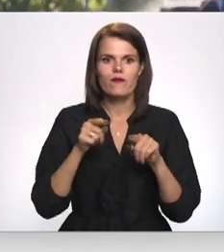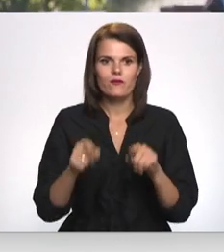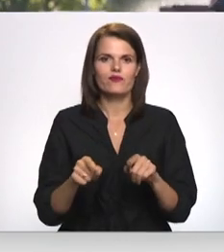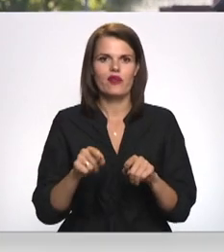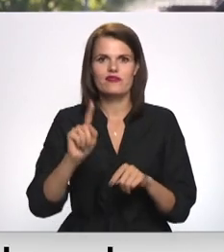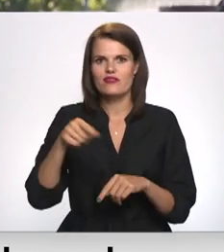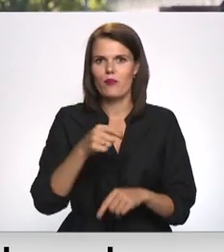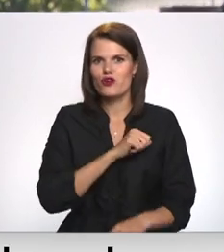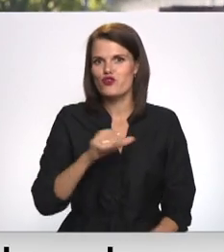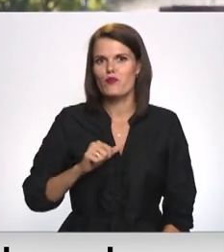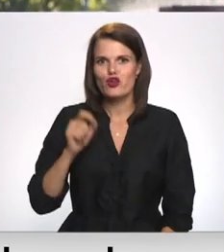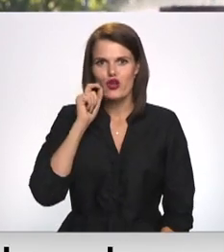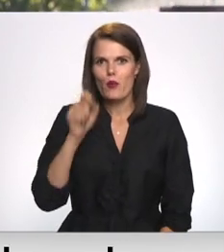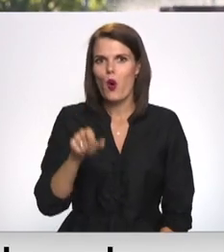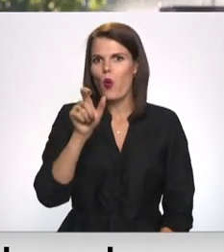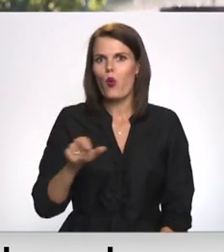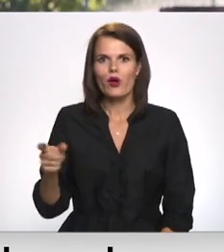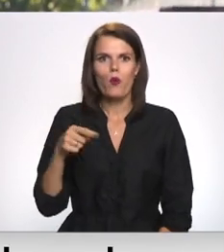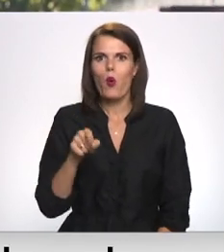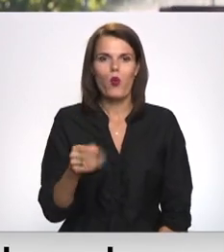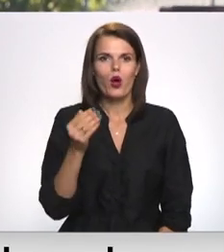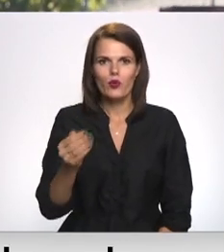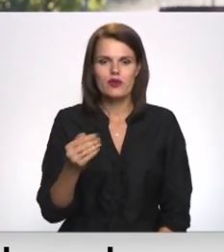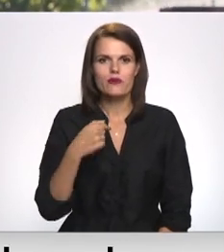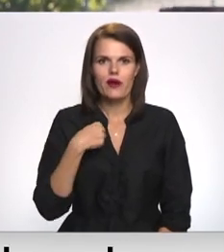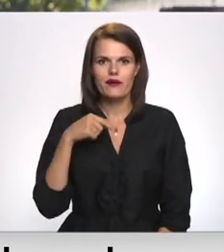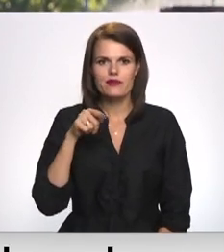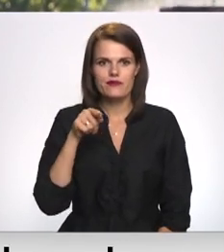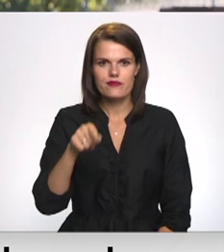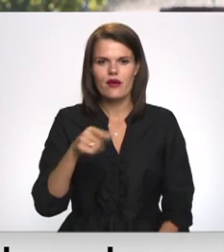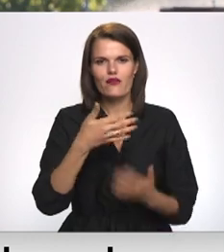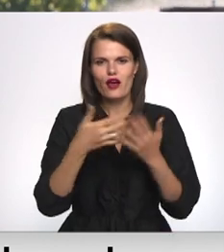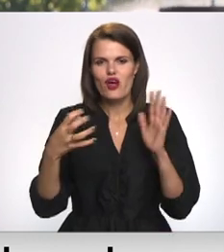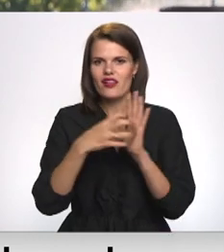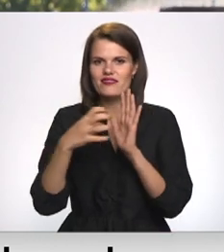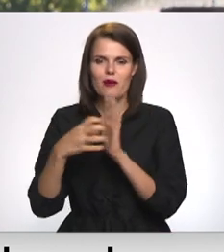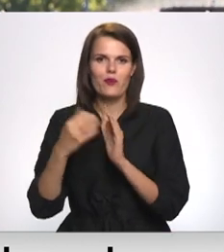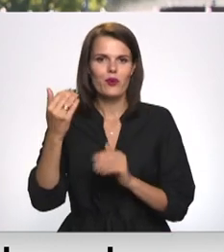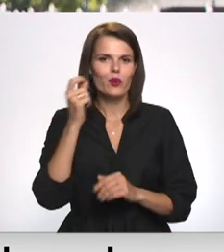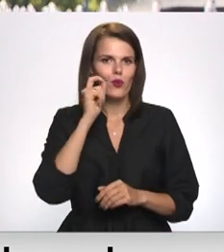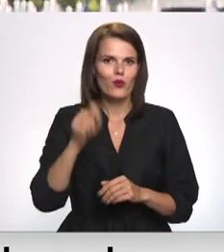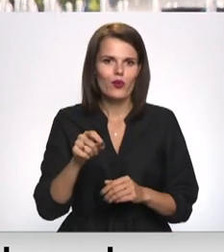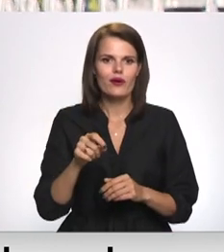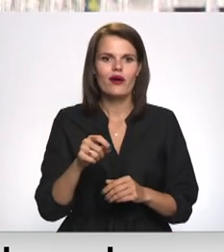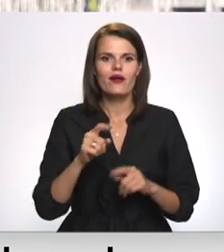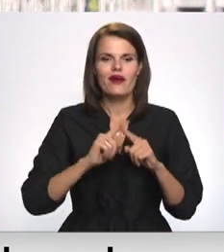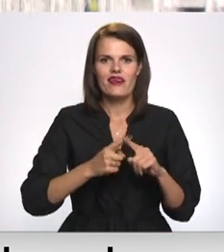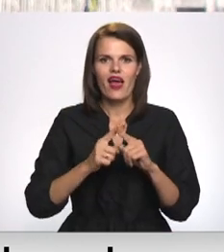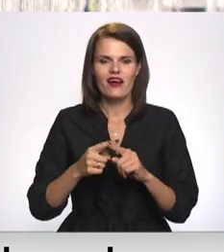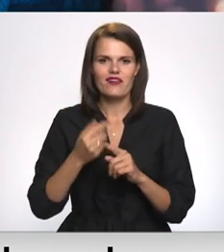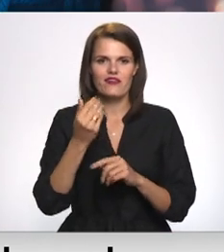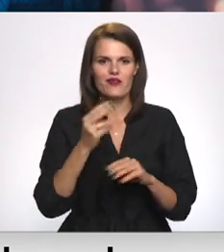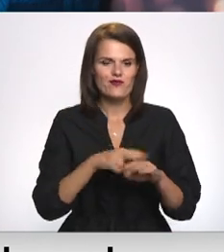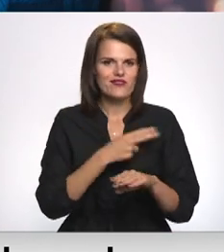jāprast pašiem ukraiņiem, ko šis raksts viņiem nozīmē. Jo rakstu jūra viņiem ir liela, un iādīt viņu zeķēs ne visus